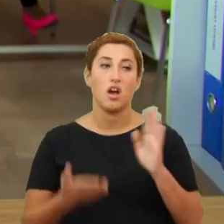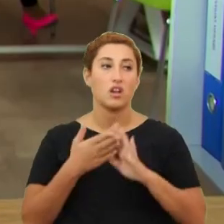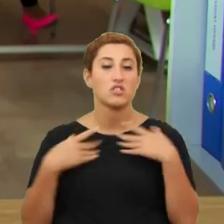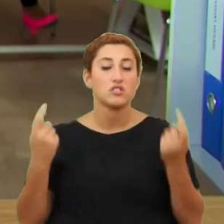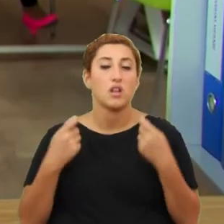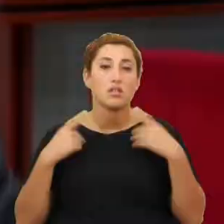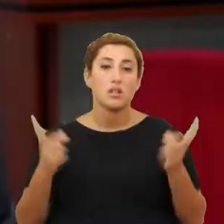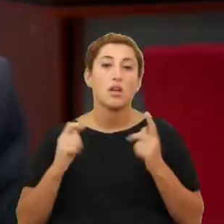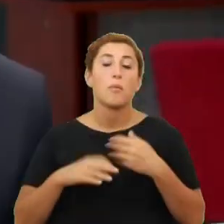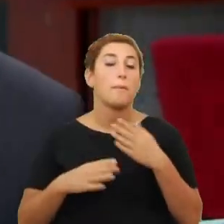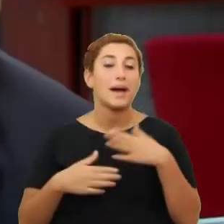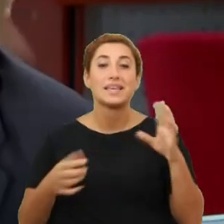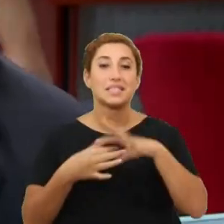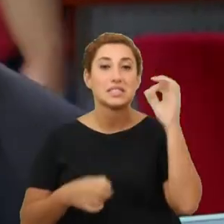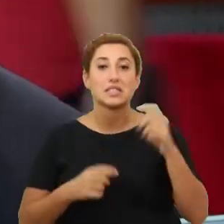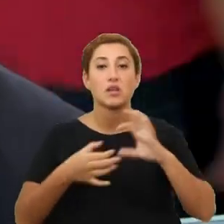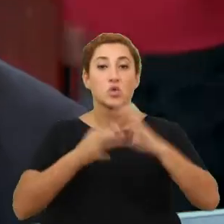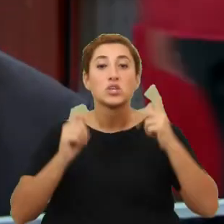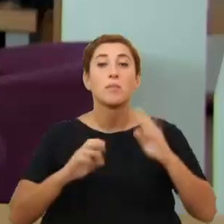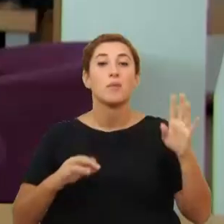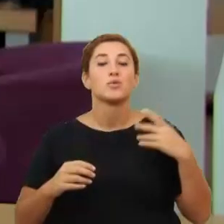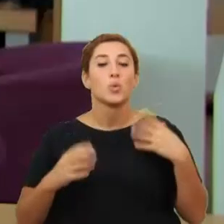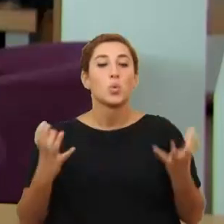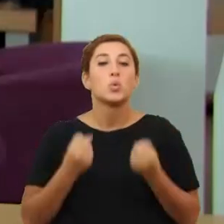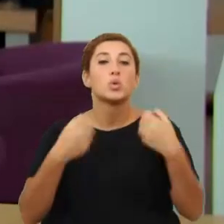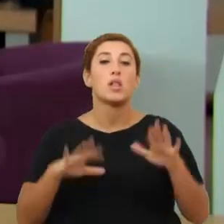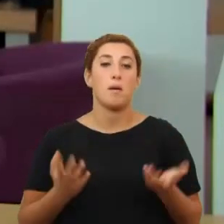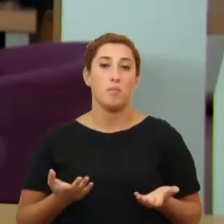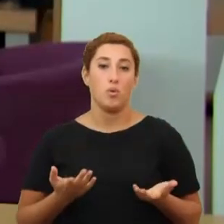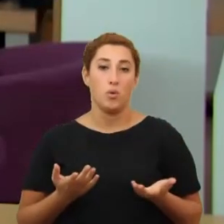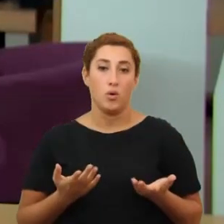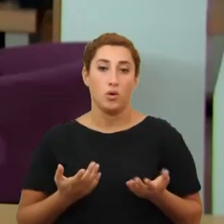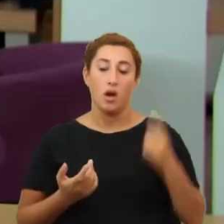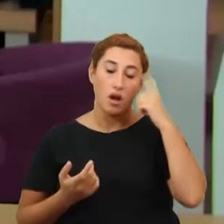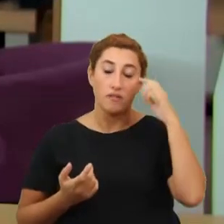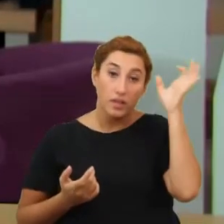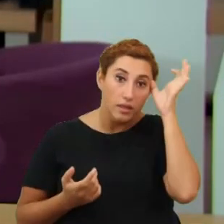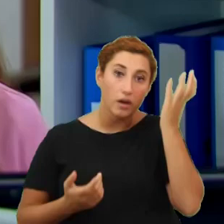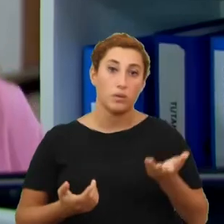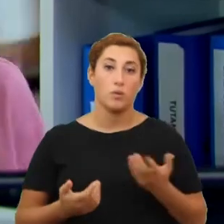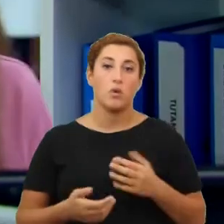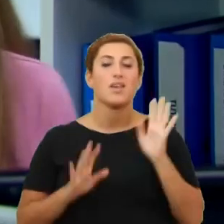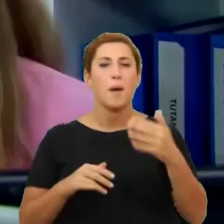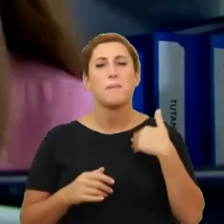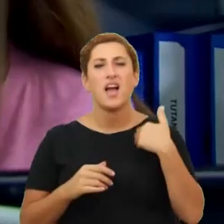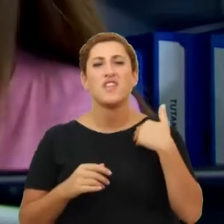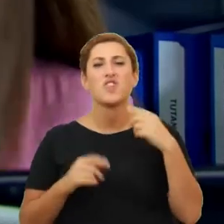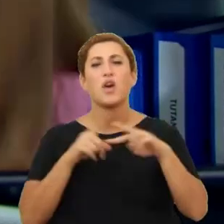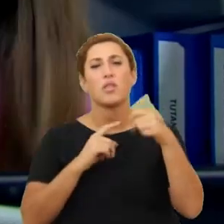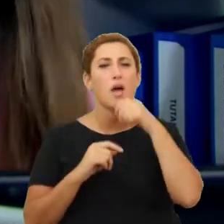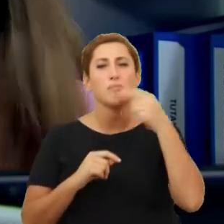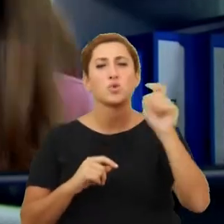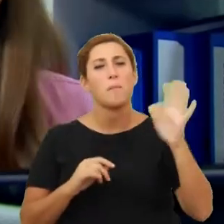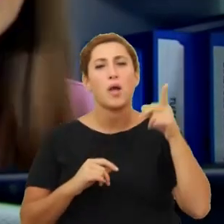Arkadaşlar çalışamıyorum ya. Hayır, insan çözemeyince kurtulamıyor ki. Kafası takılıyor ya. Ya bence Aydoğan abiye